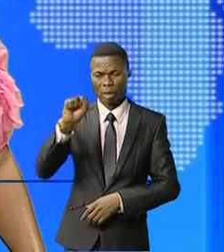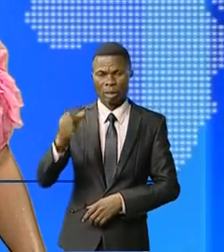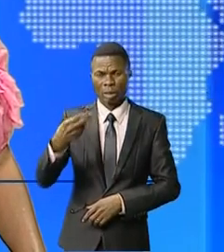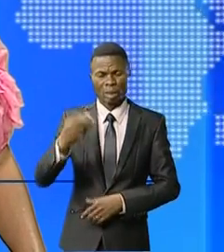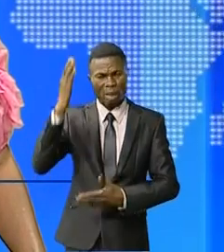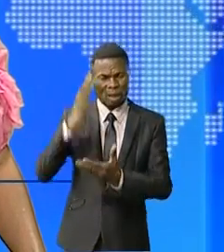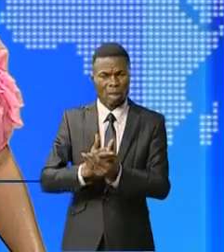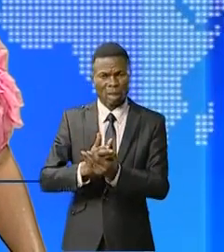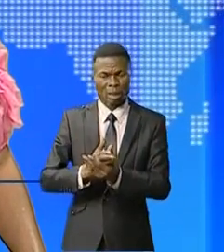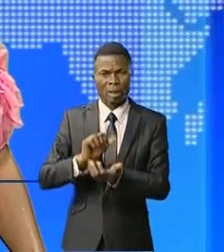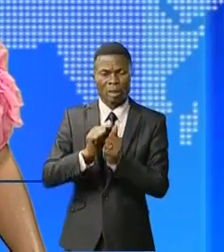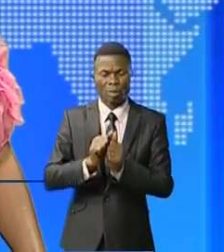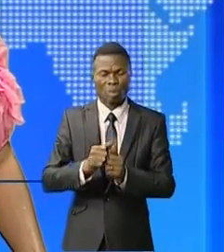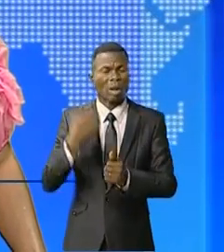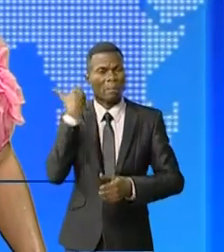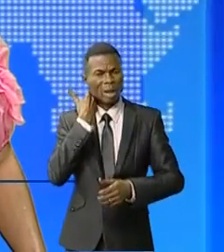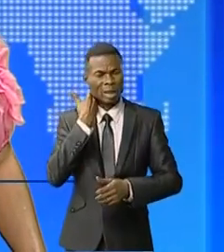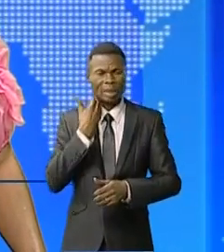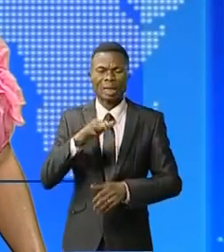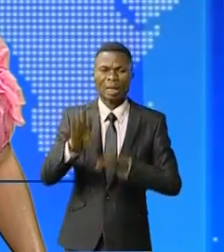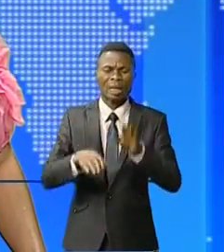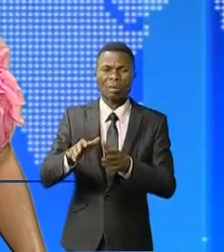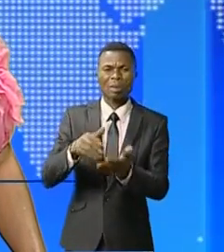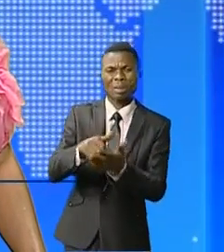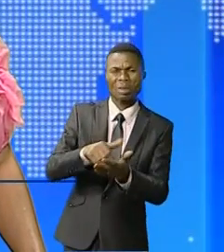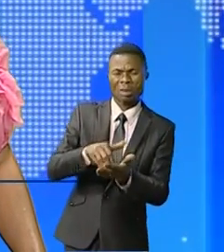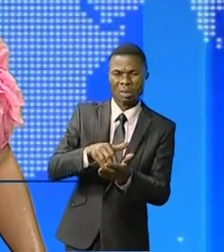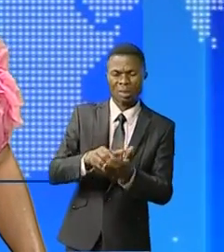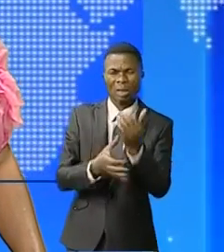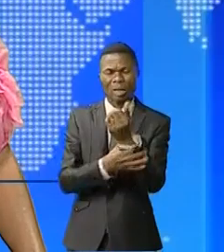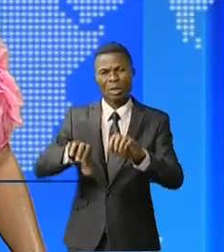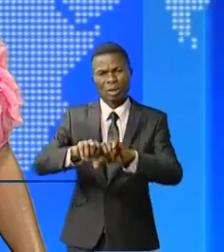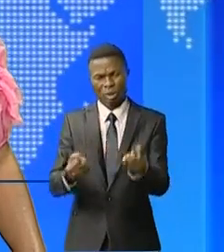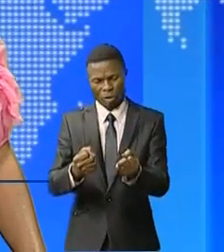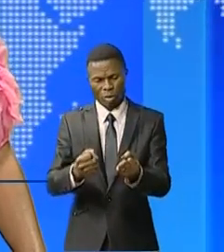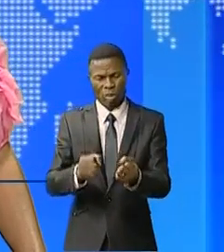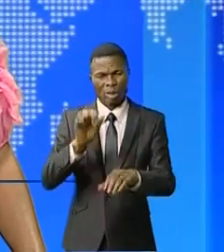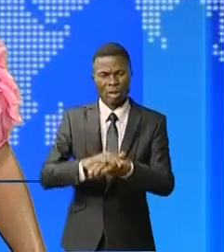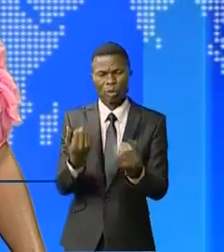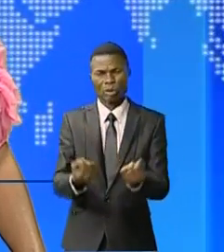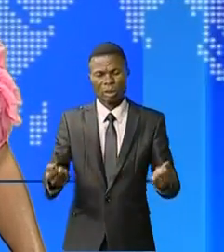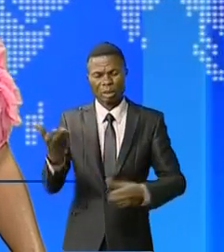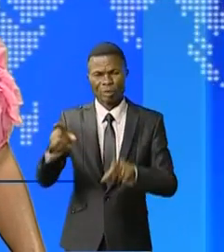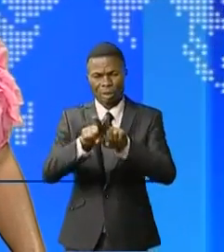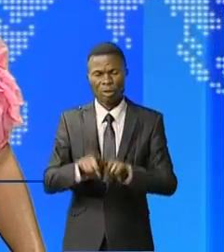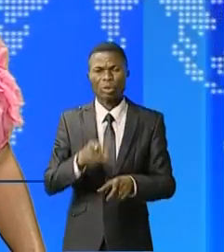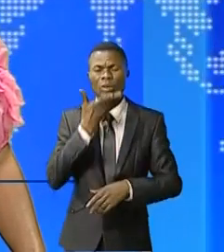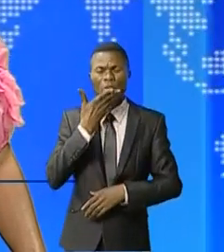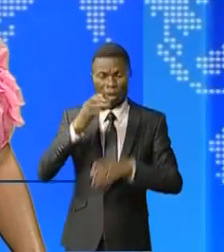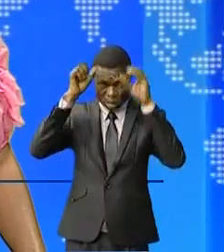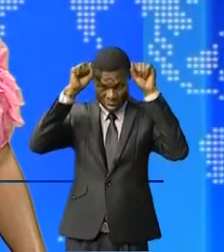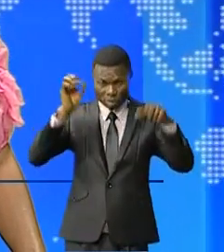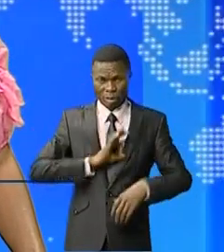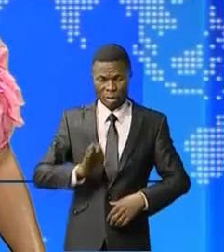éradiquer totalement la poliomyélite et autres maladies dont la plupart sont contagieuses. Félix-Antoine Tshisekedi Tshilombo, dans sa casquette